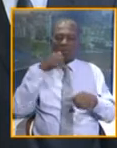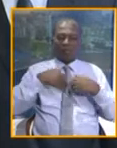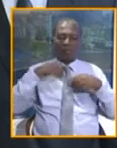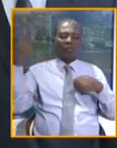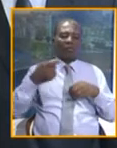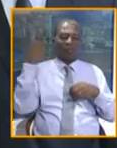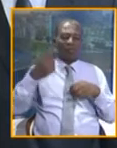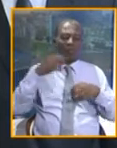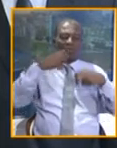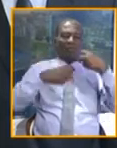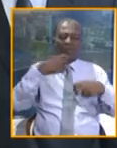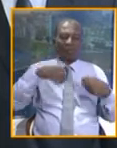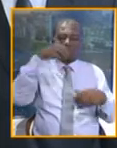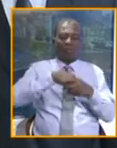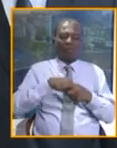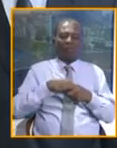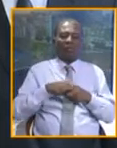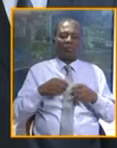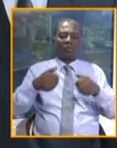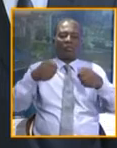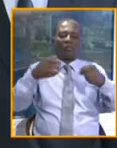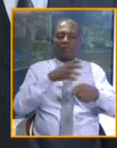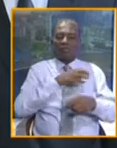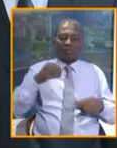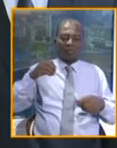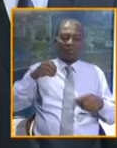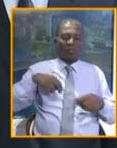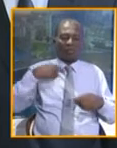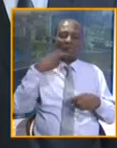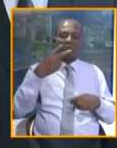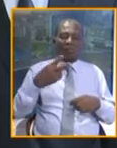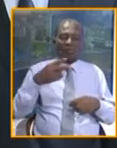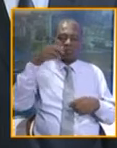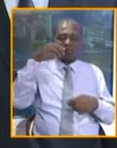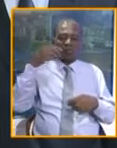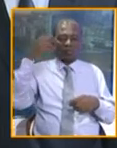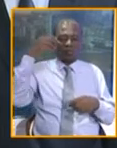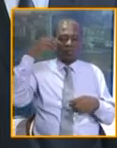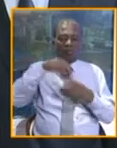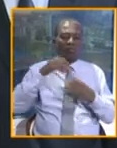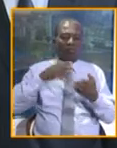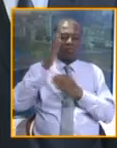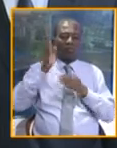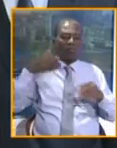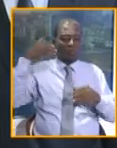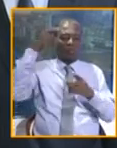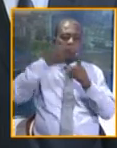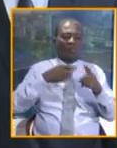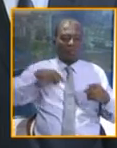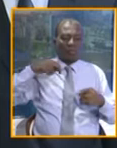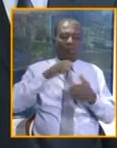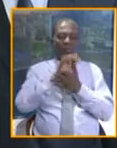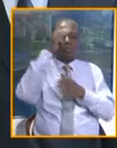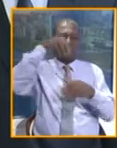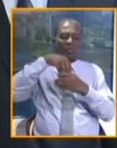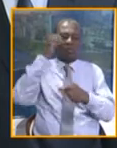problèmes immédiats et toujours dans l'urgence, mais nous avons levé la tête pour regarder dans les prochaines semaines, dans les prochains mois. Et nous sommes confiants